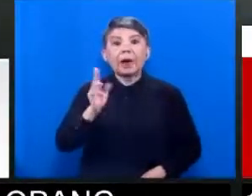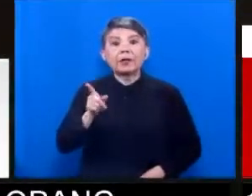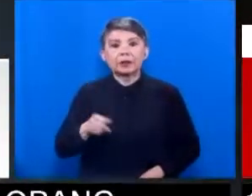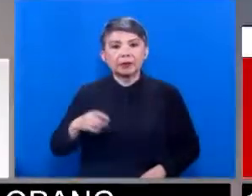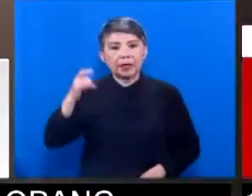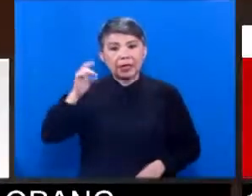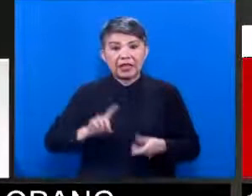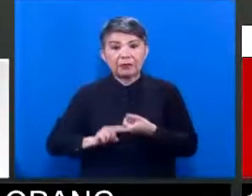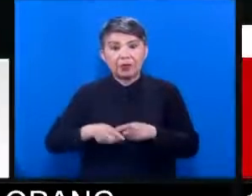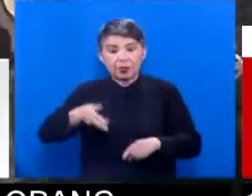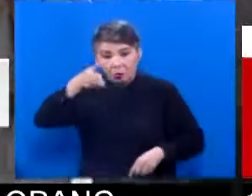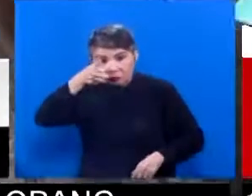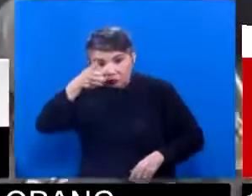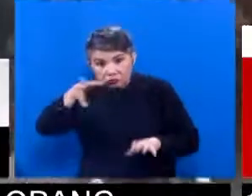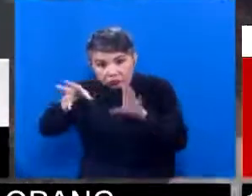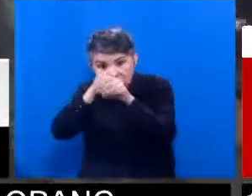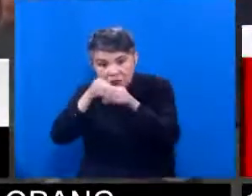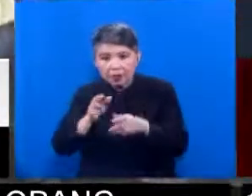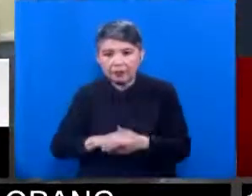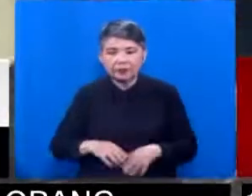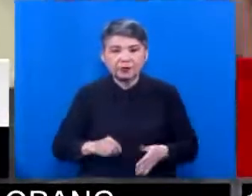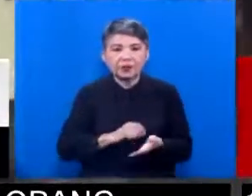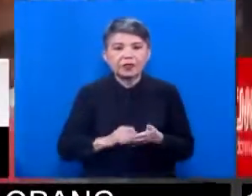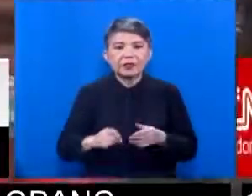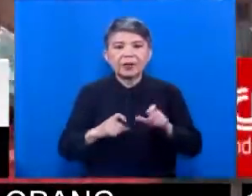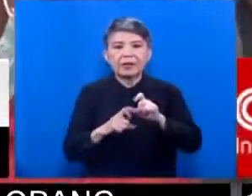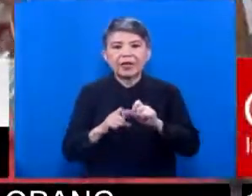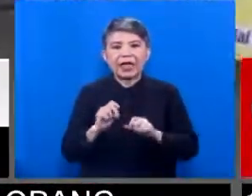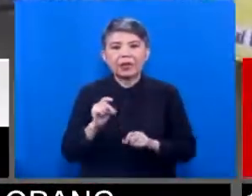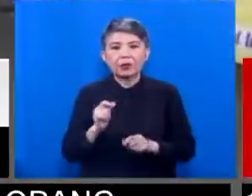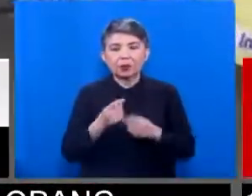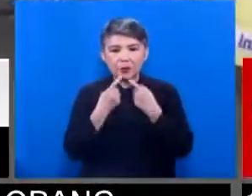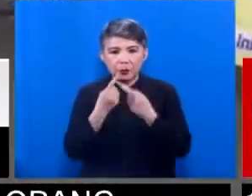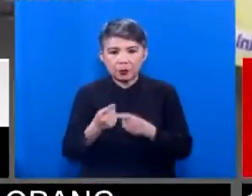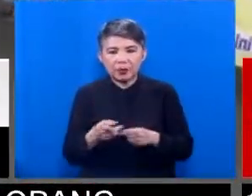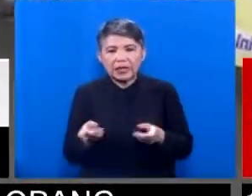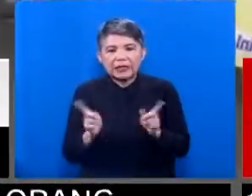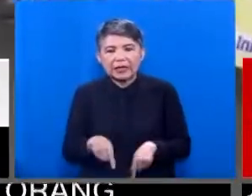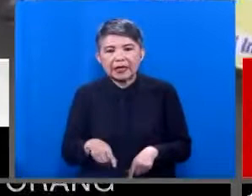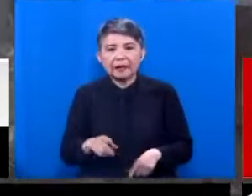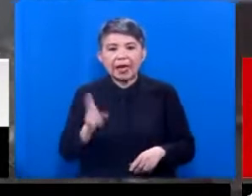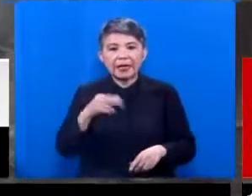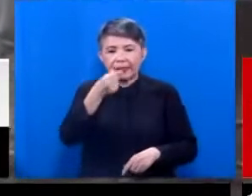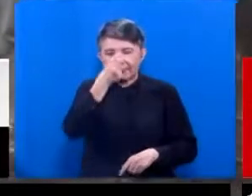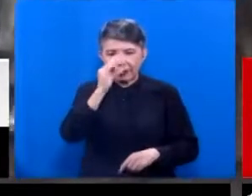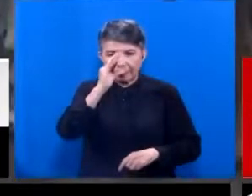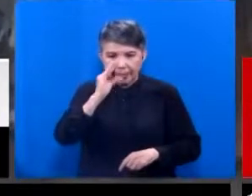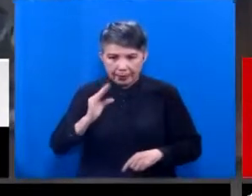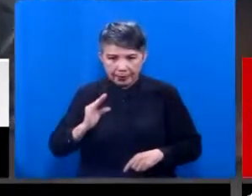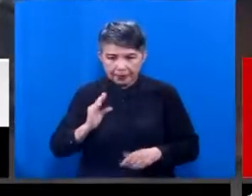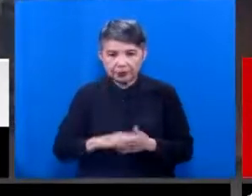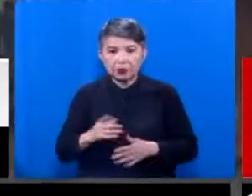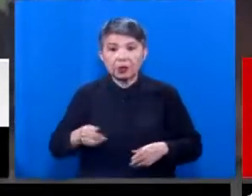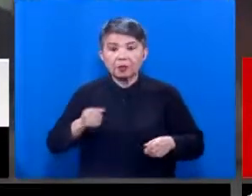kejadian tersebut. Selamat Rianto, sopir yang terkena lemparan helm, menuturkan insiden tersebut terjadi pada Kamis pagi saat ia